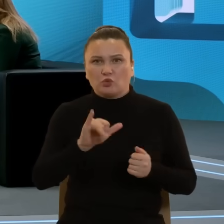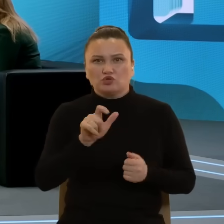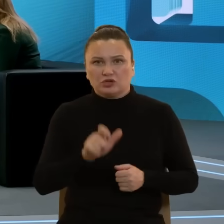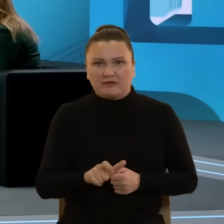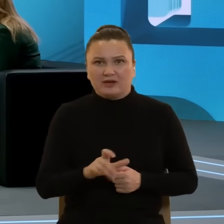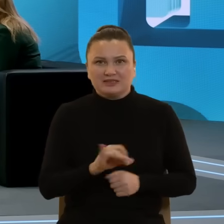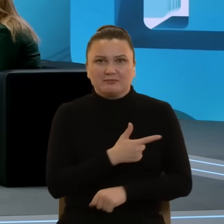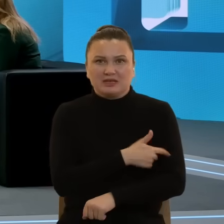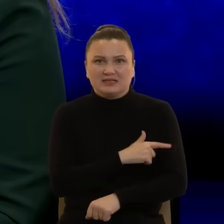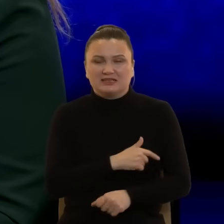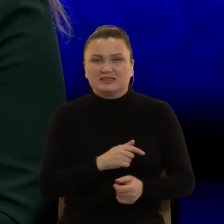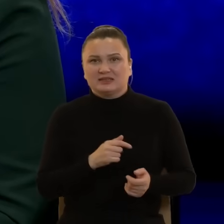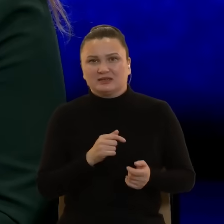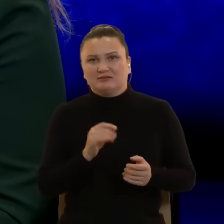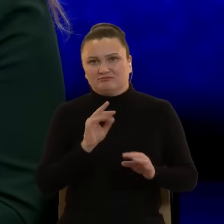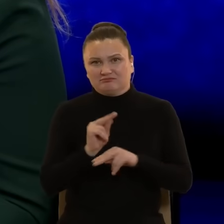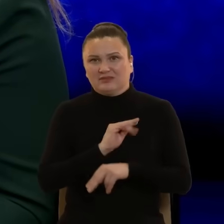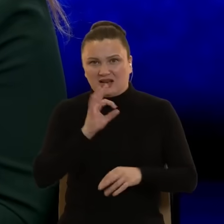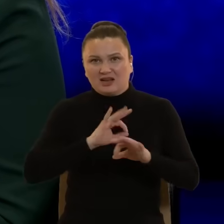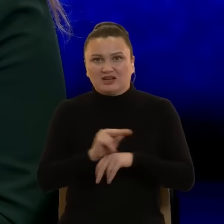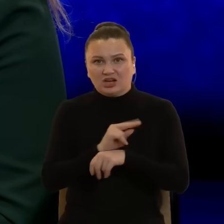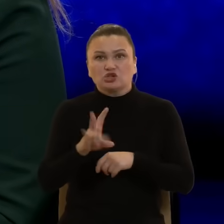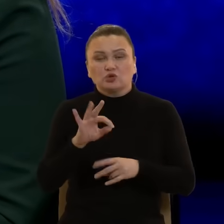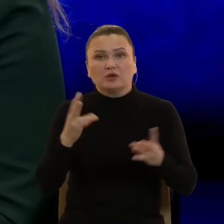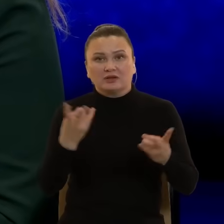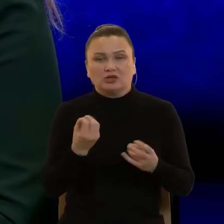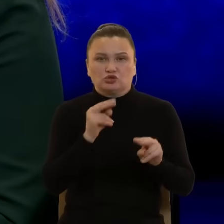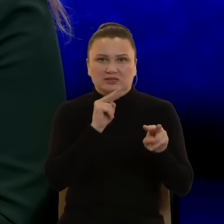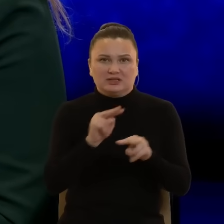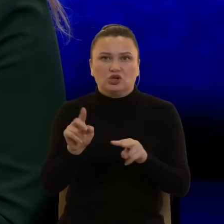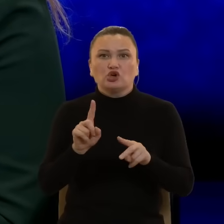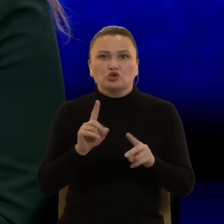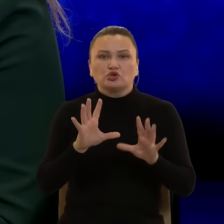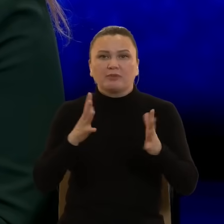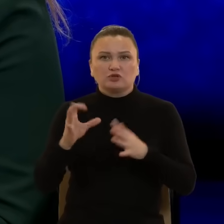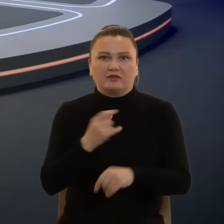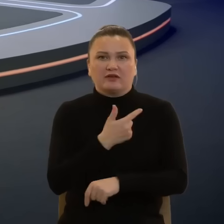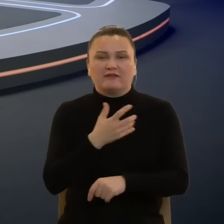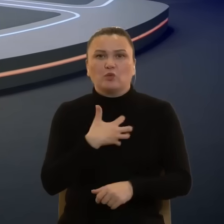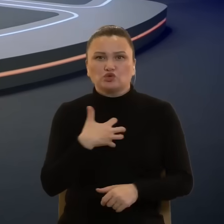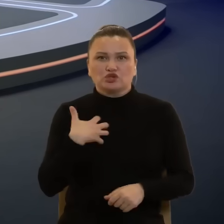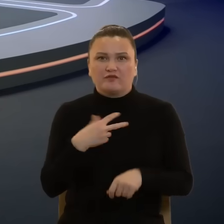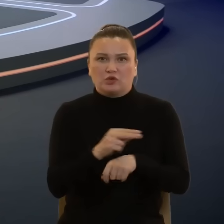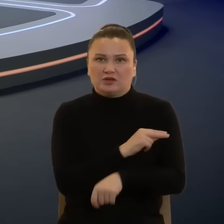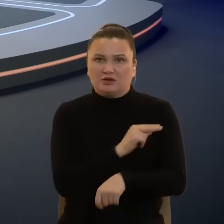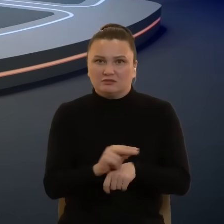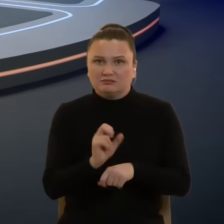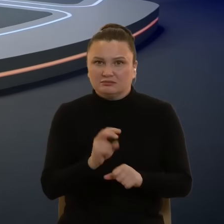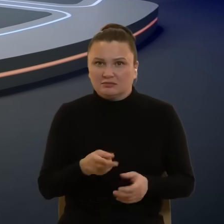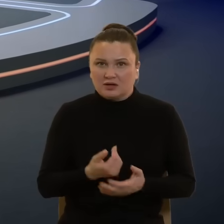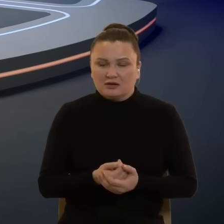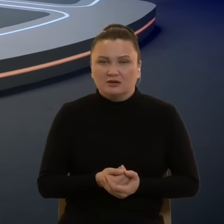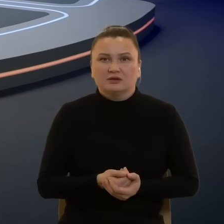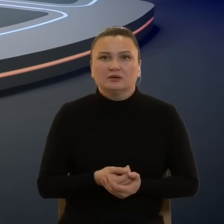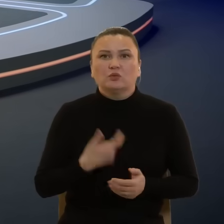человека, да, с медицинскими целями, но очень важно также мониторировать, что происходит в ветеринарии. У нас достаточно